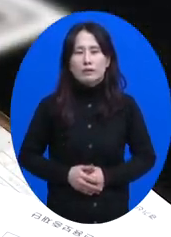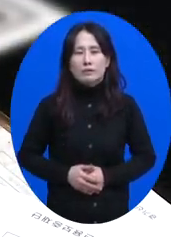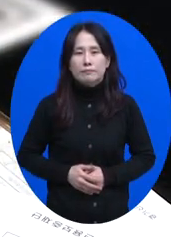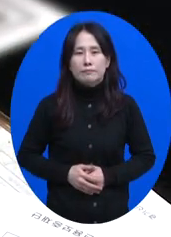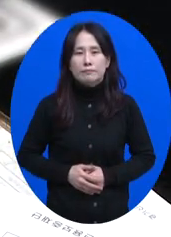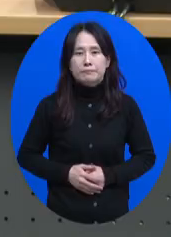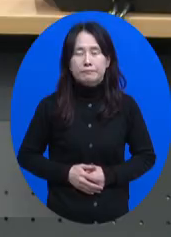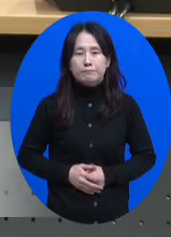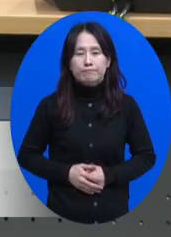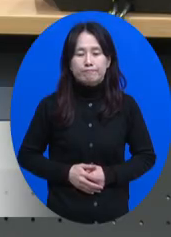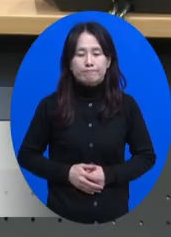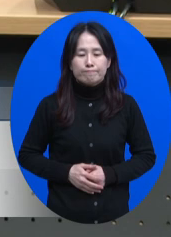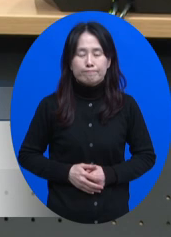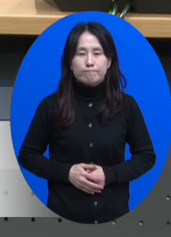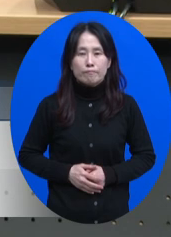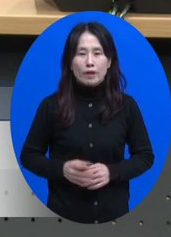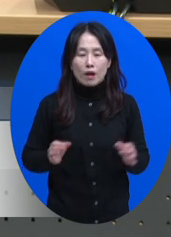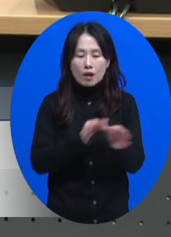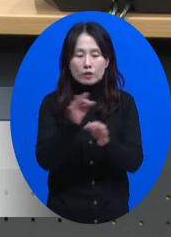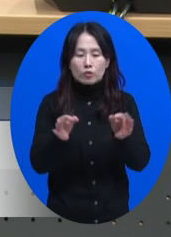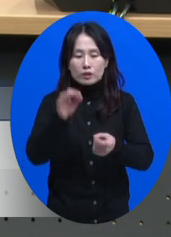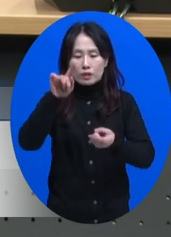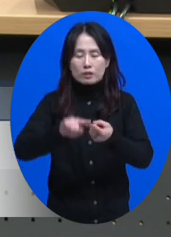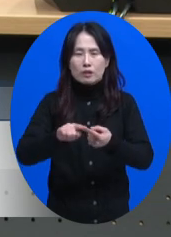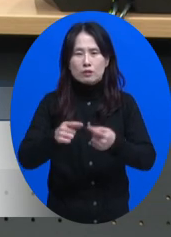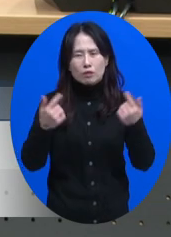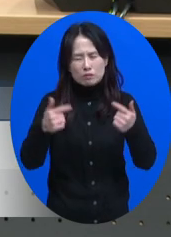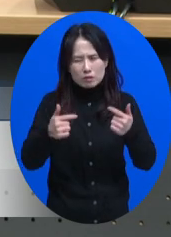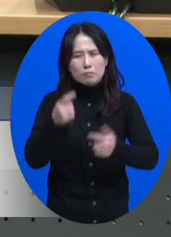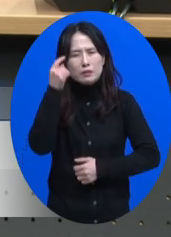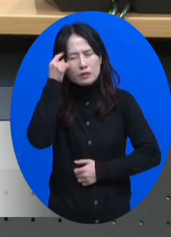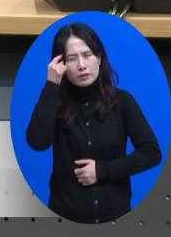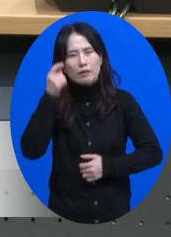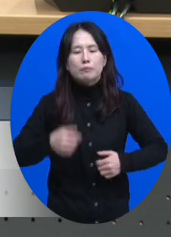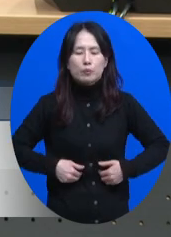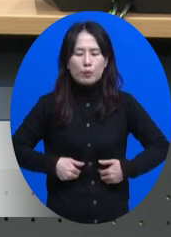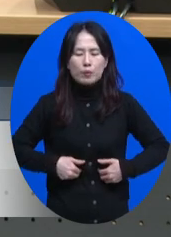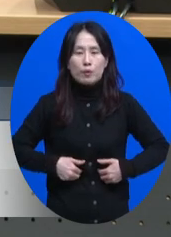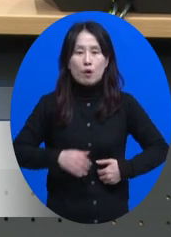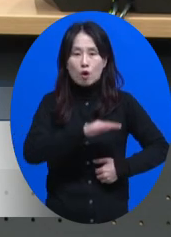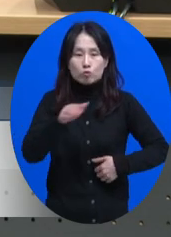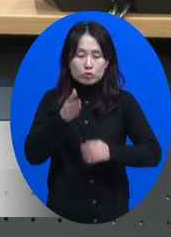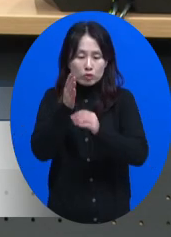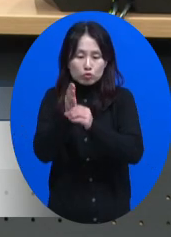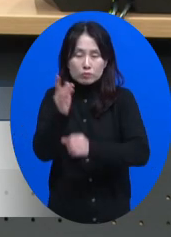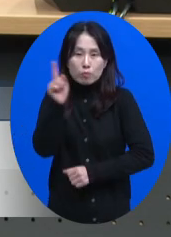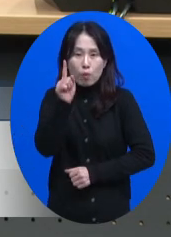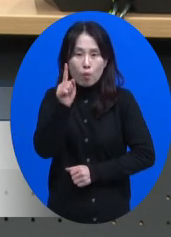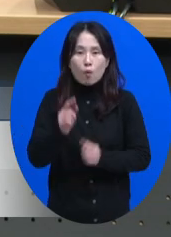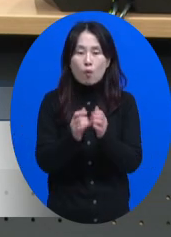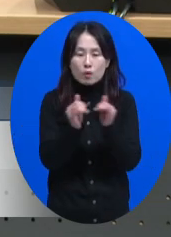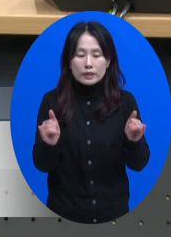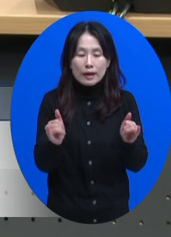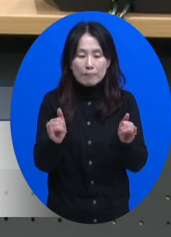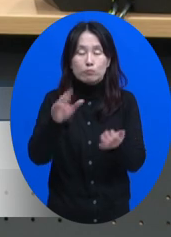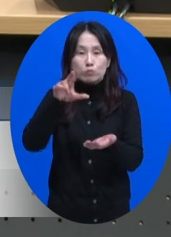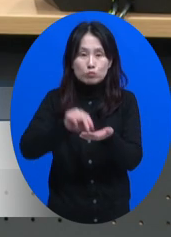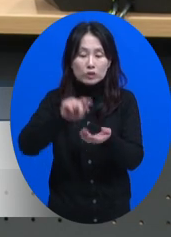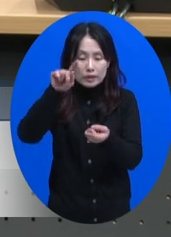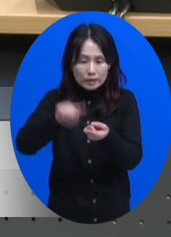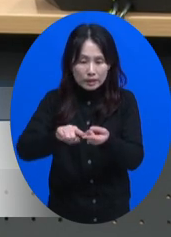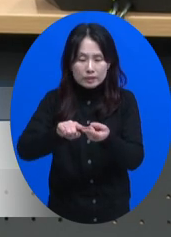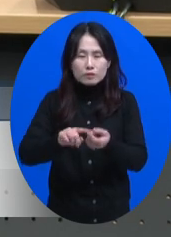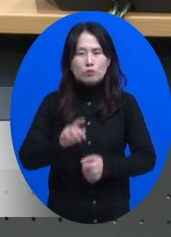계획입니다. 거시경제 상황에 대해서 우리가 늘 염두에 두면서 우리의 중점은 그런 민생 문제에